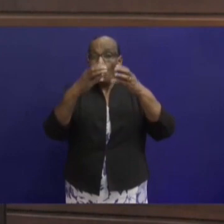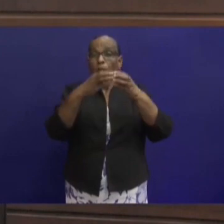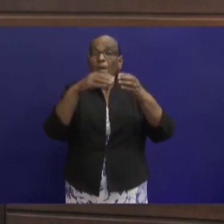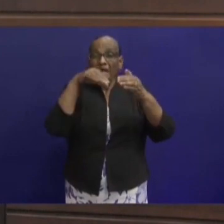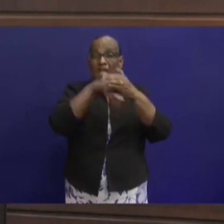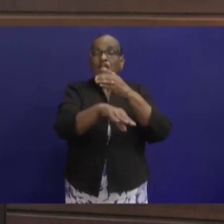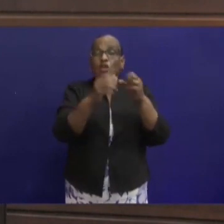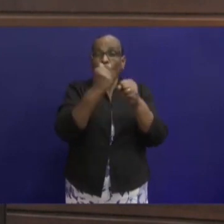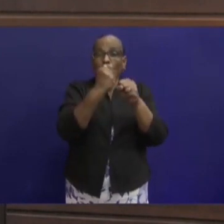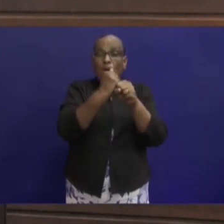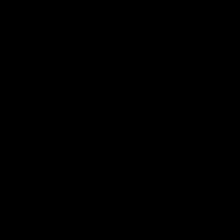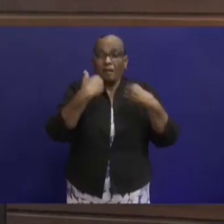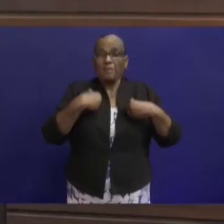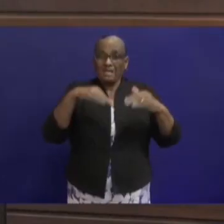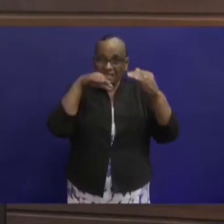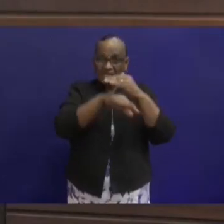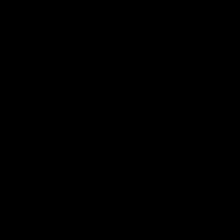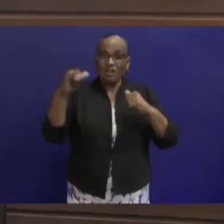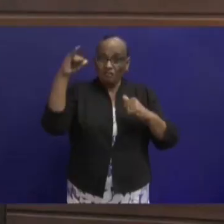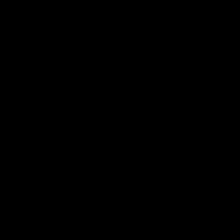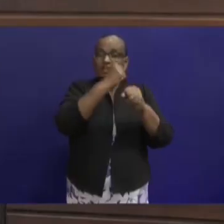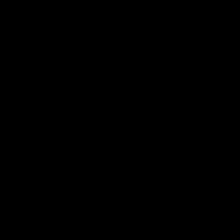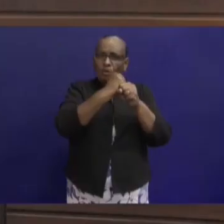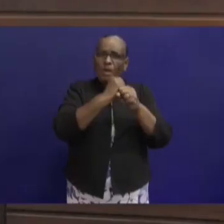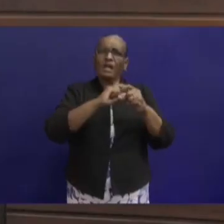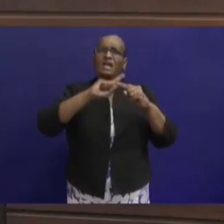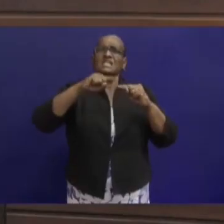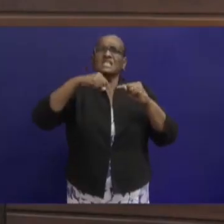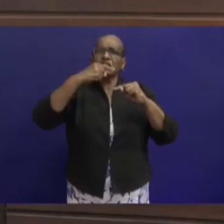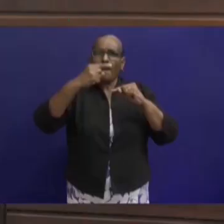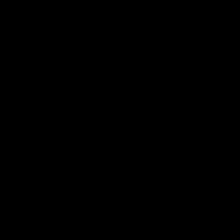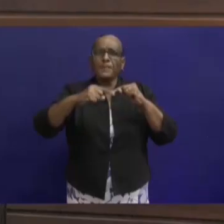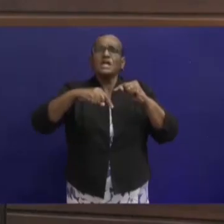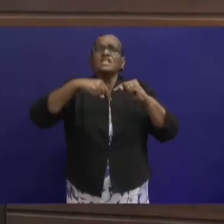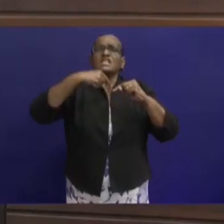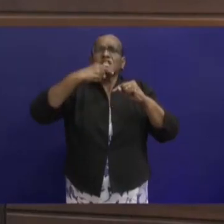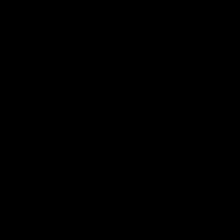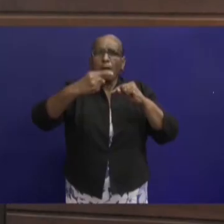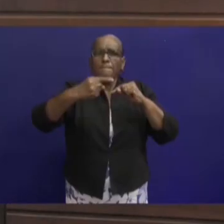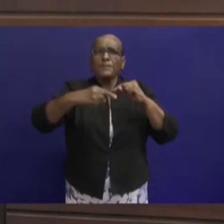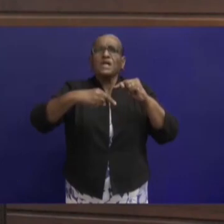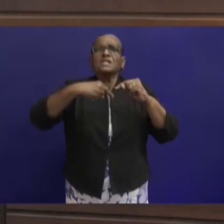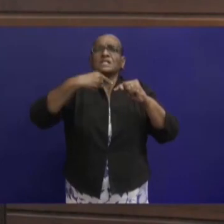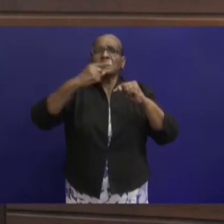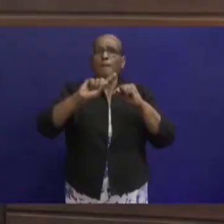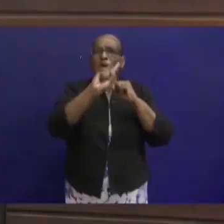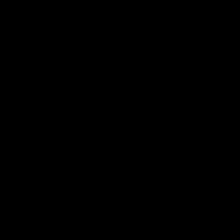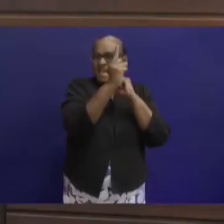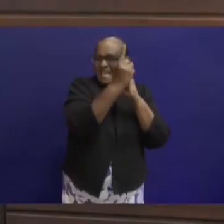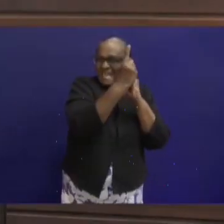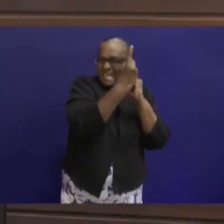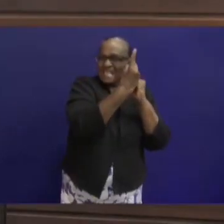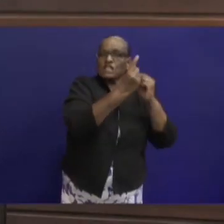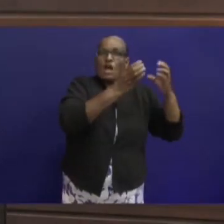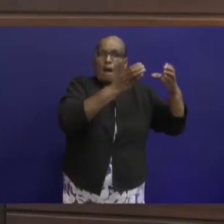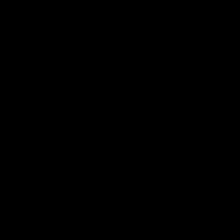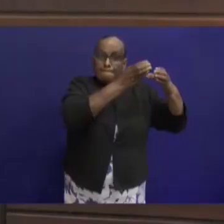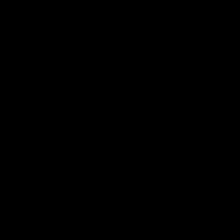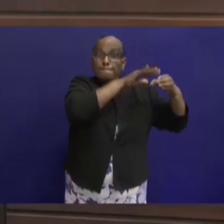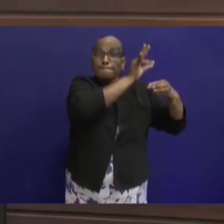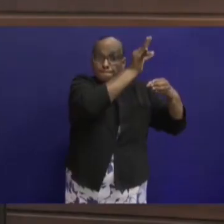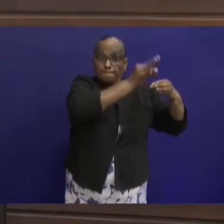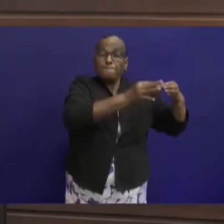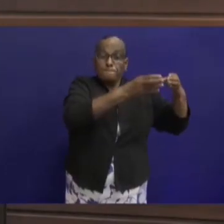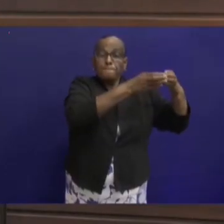ook gehad die doorgelopen zijn met ze step by step. De crew komt in de business class ook afgeschermd en